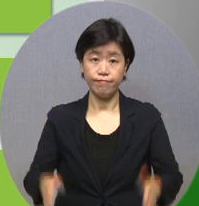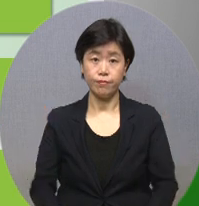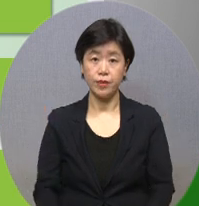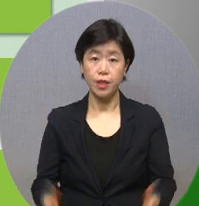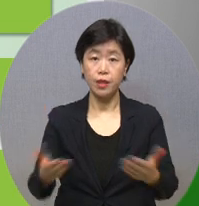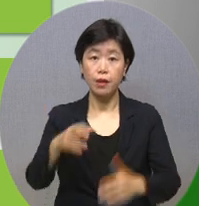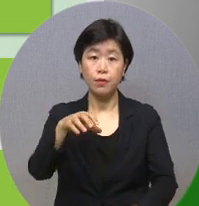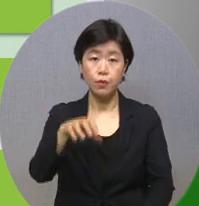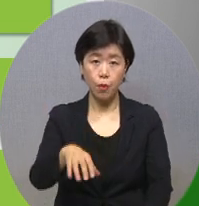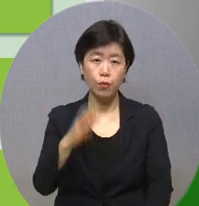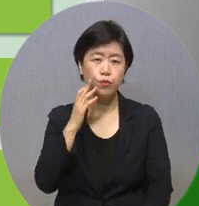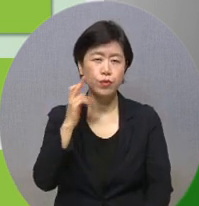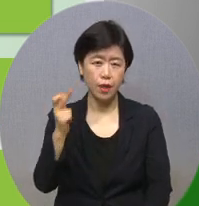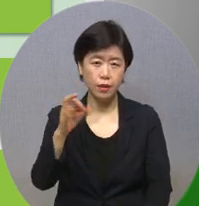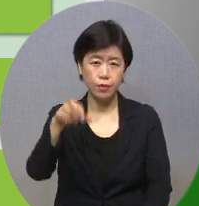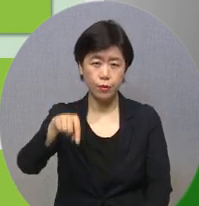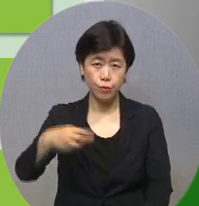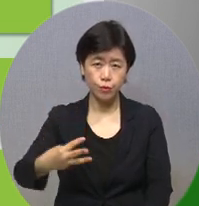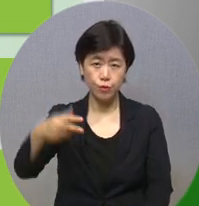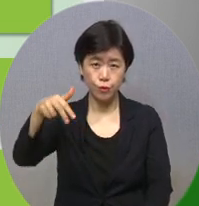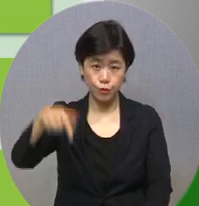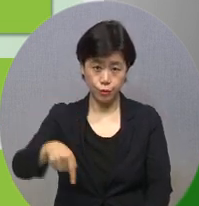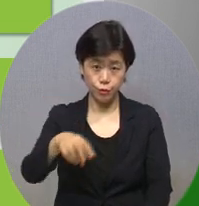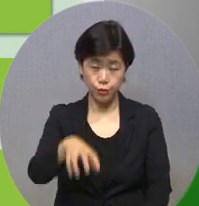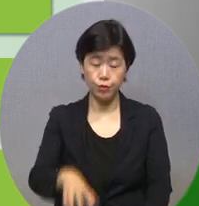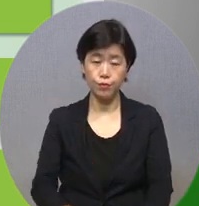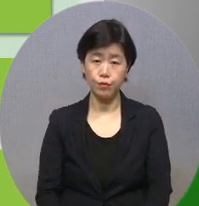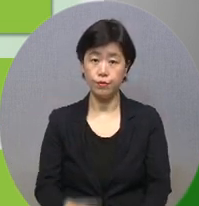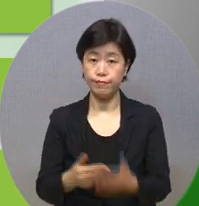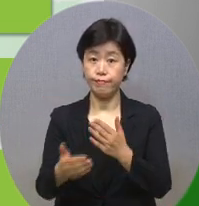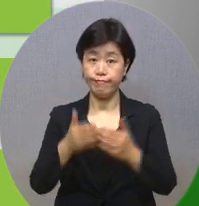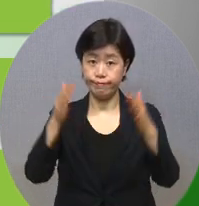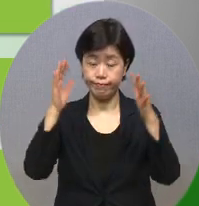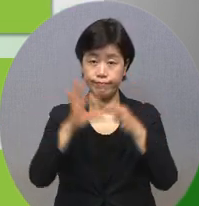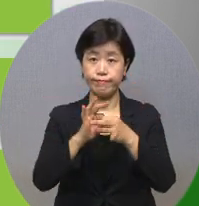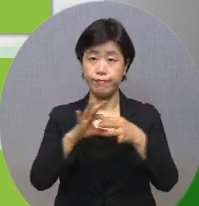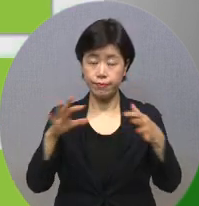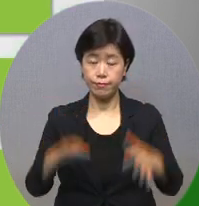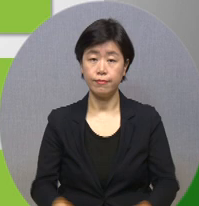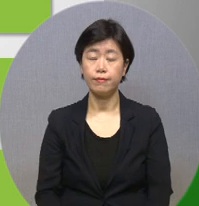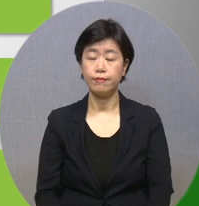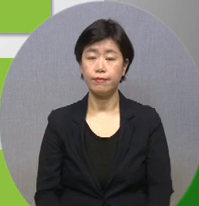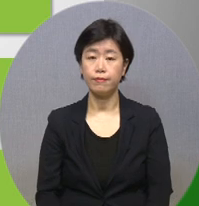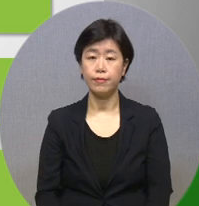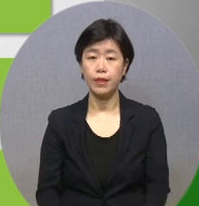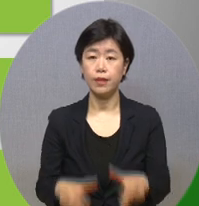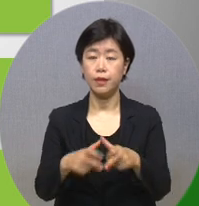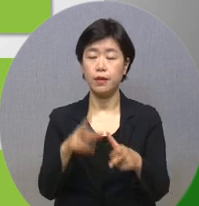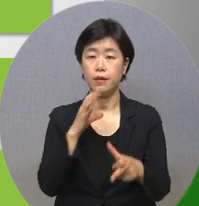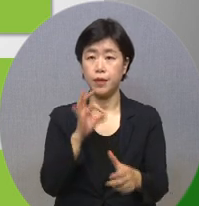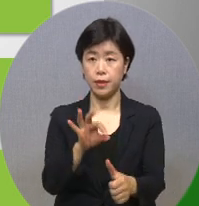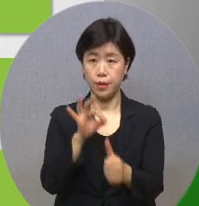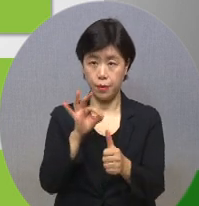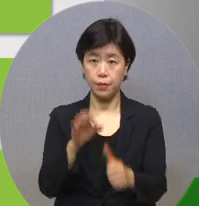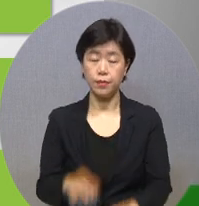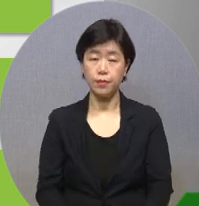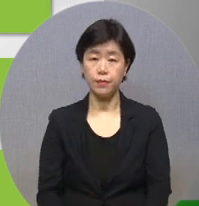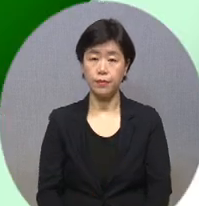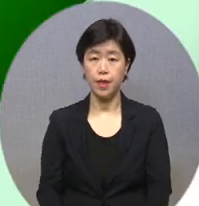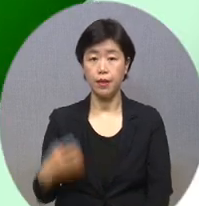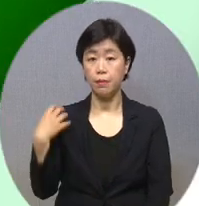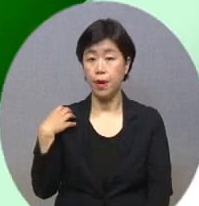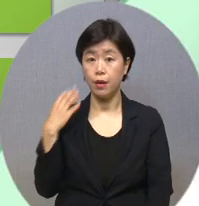울산광역시 울주군입니다. 경력과 학력은 무관하며 상용직을 채용합니다. 장애인만 채용하며